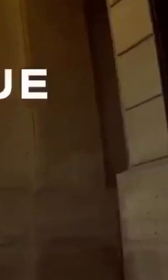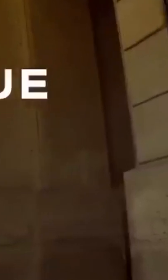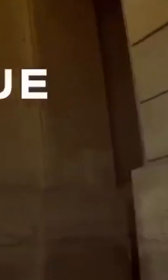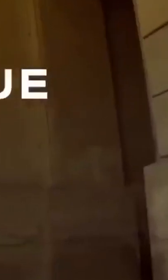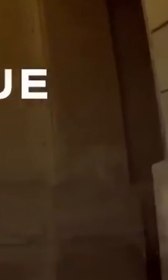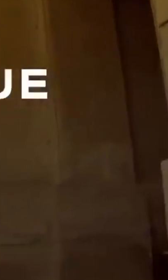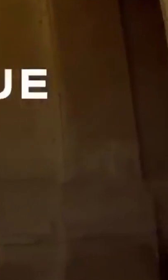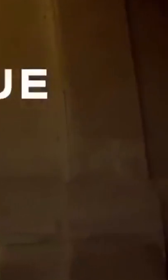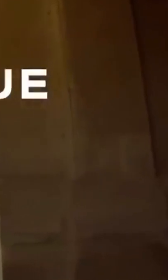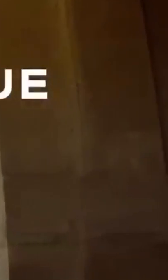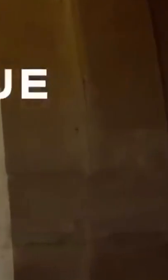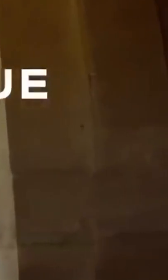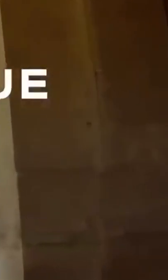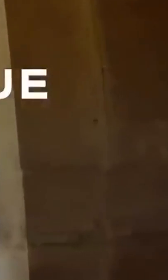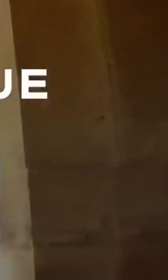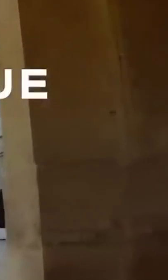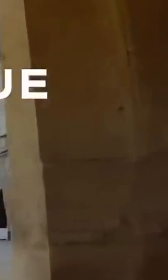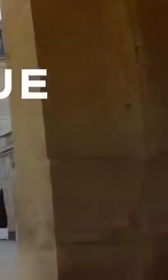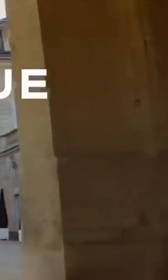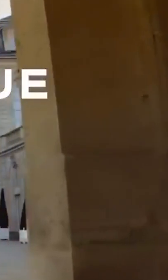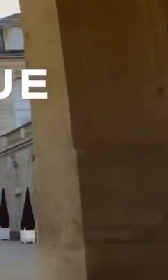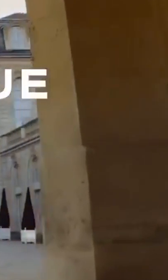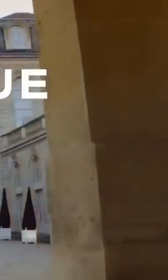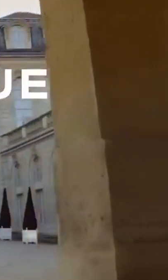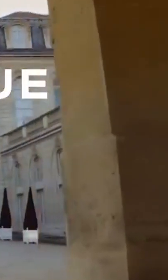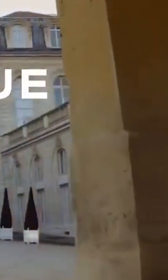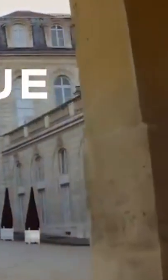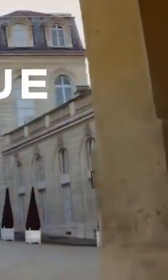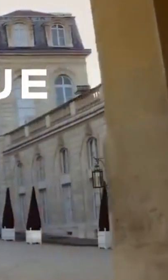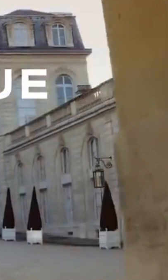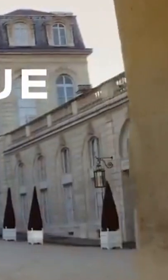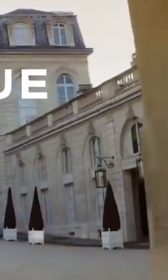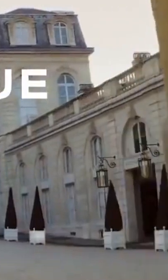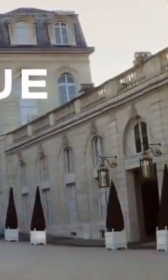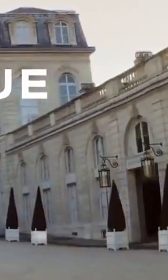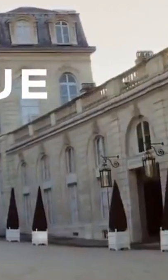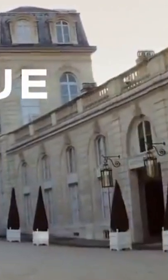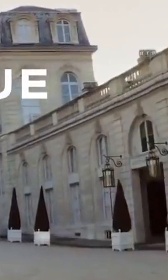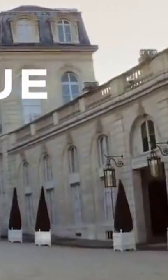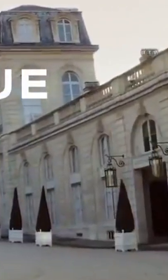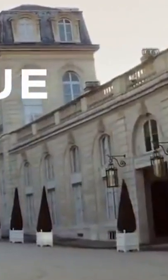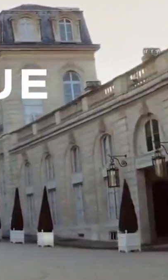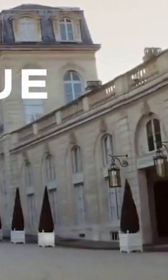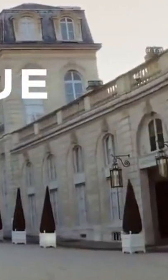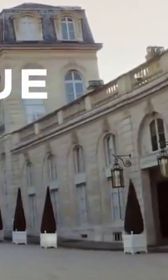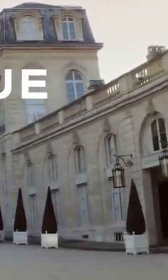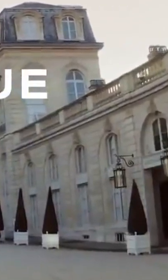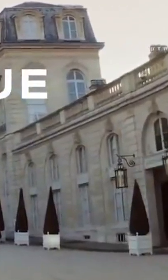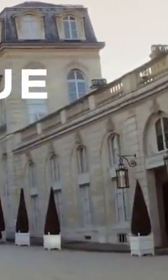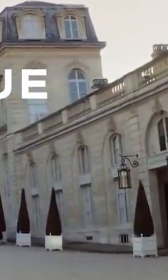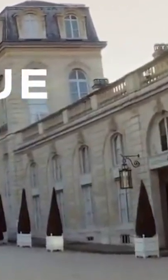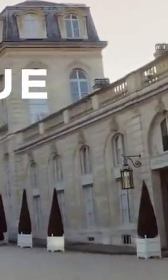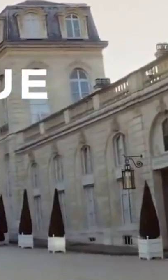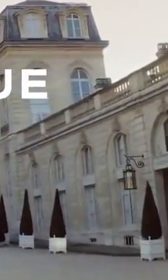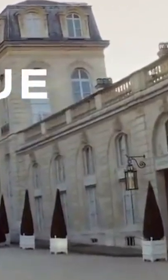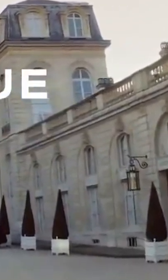aux séquelles ou 6 3 c'est pas du tout la chanson on les choisit sa ben si mais c'est juste que oui nous